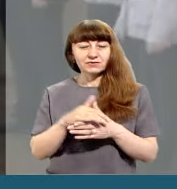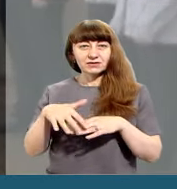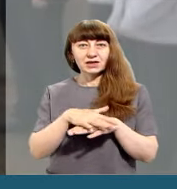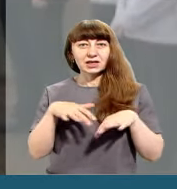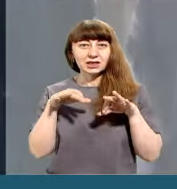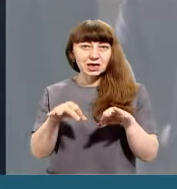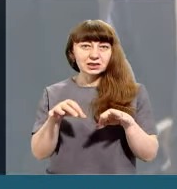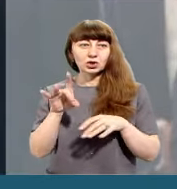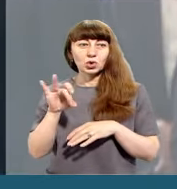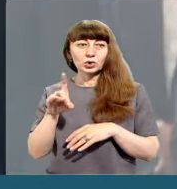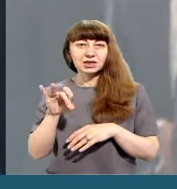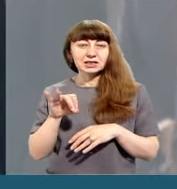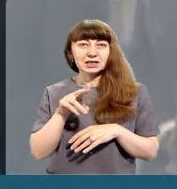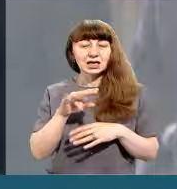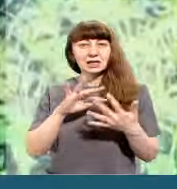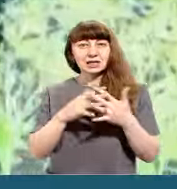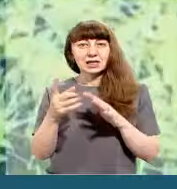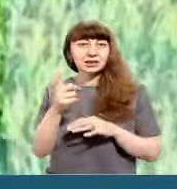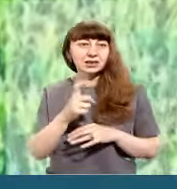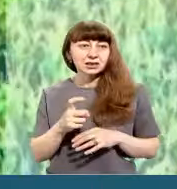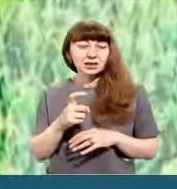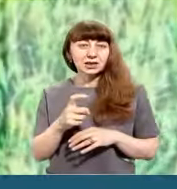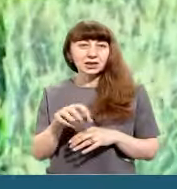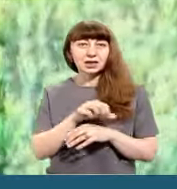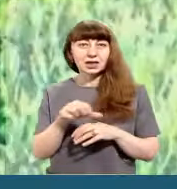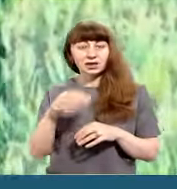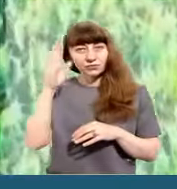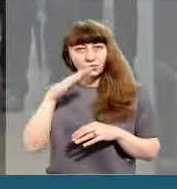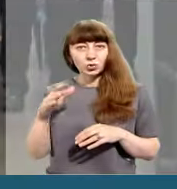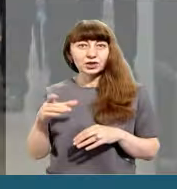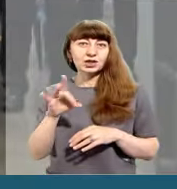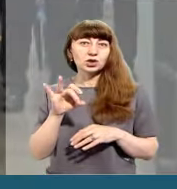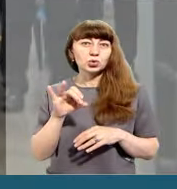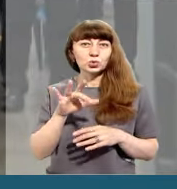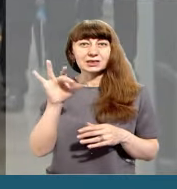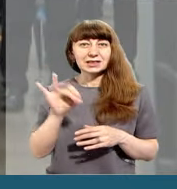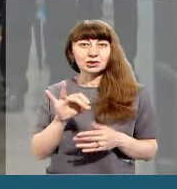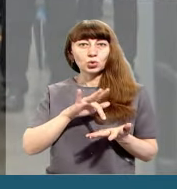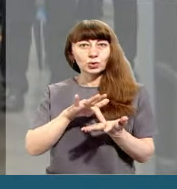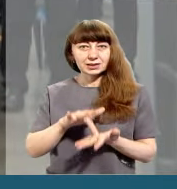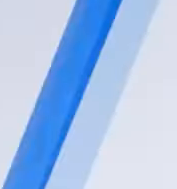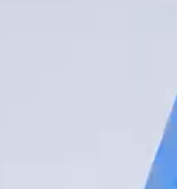сферах транспорта и логистики, сельского хозяйства, трансграничных водных ресурсов и туризма.